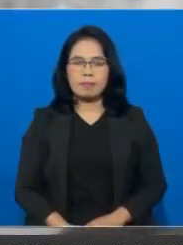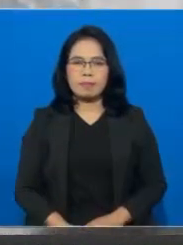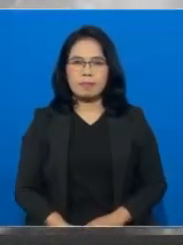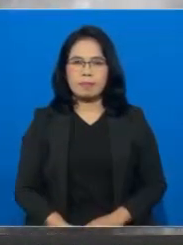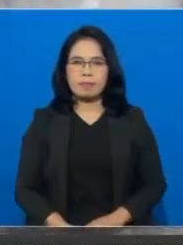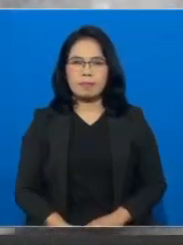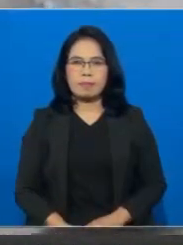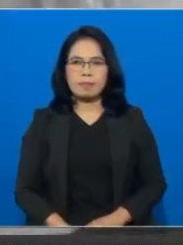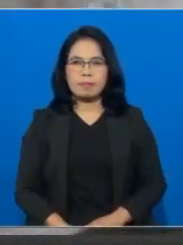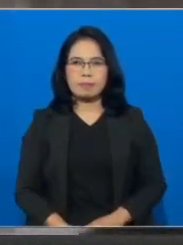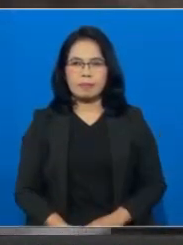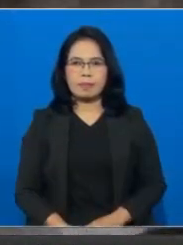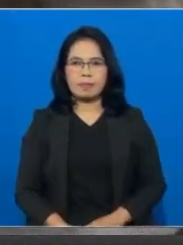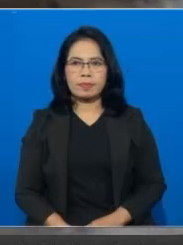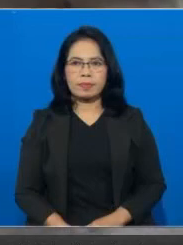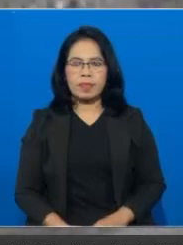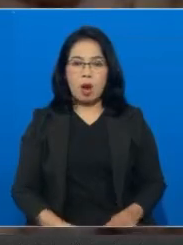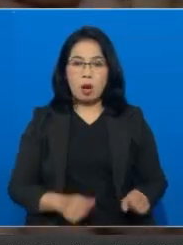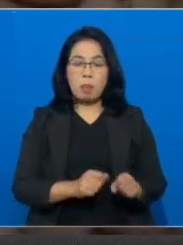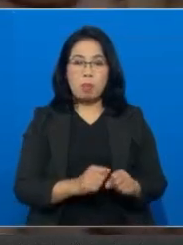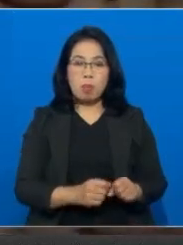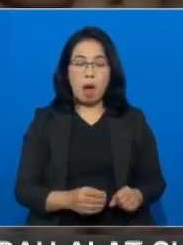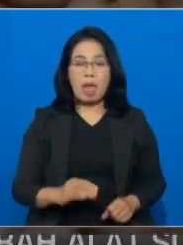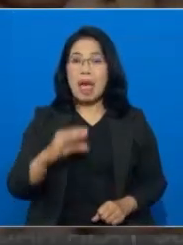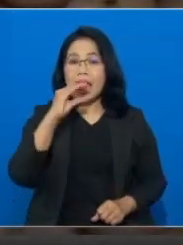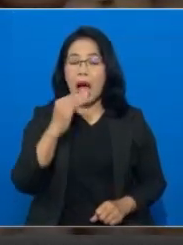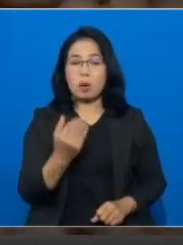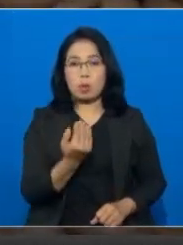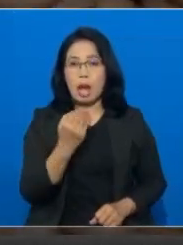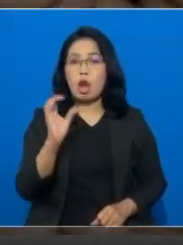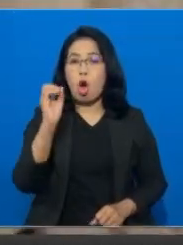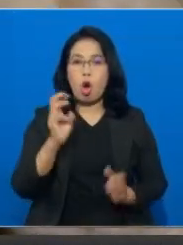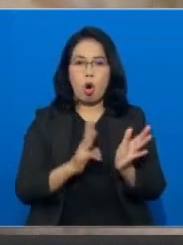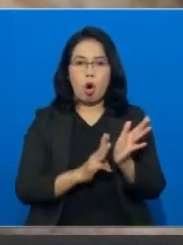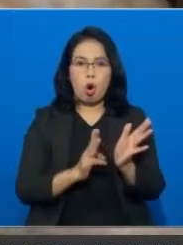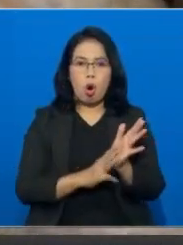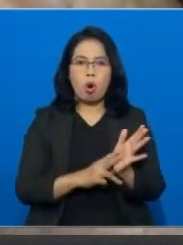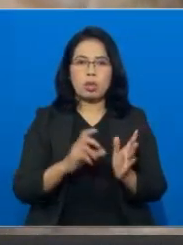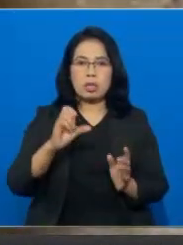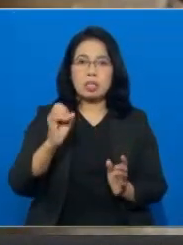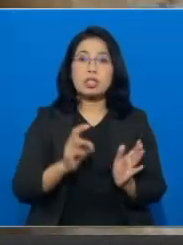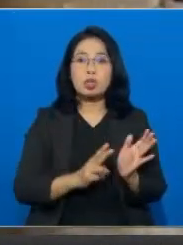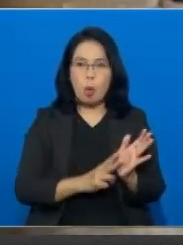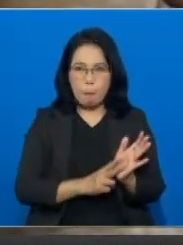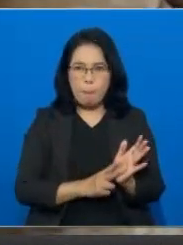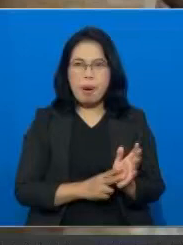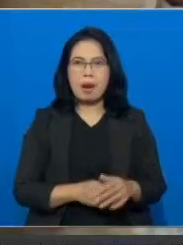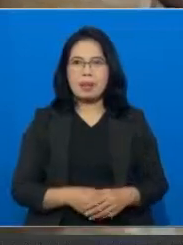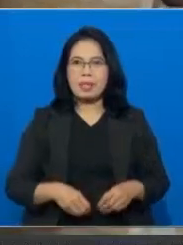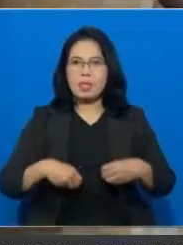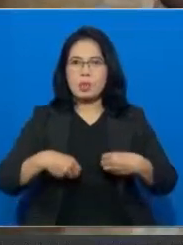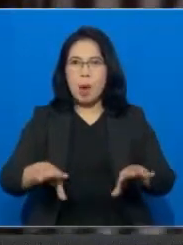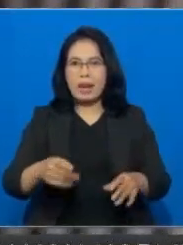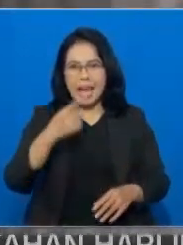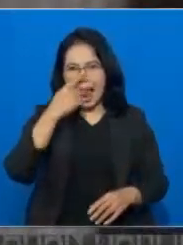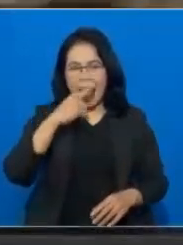Hal tak berbeda jauh juga dilakukan pembuat tahu dan oncom di Desa Purwodadi dalam Kabupaten Lampung Selatan. Tingginya harga kedelai memaksa para produsen